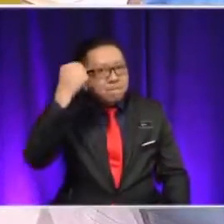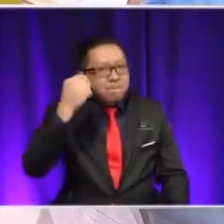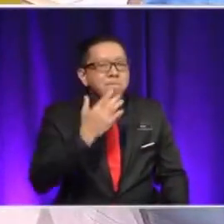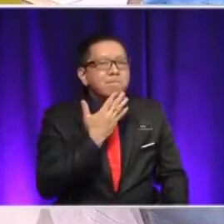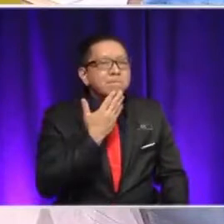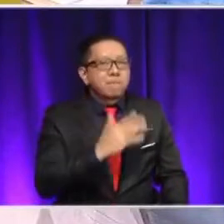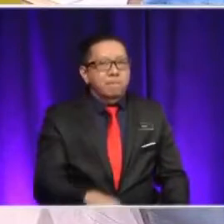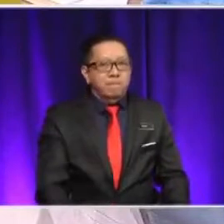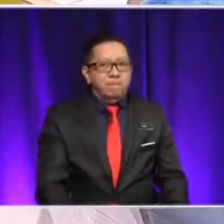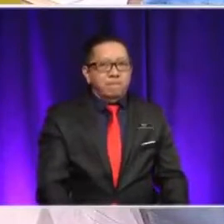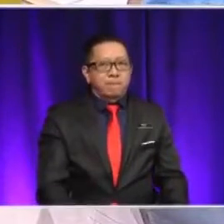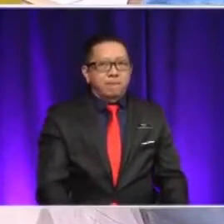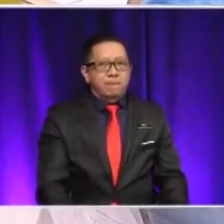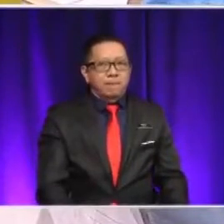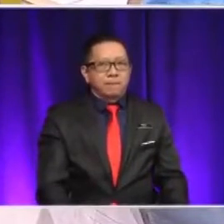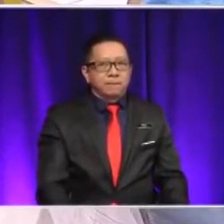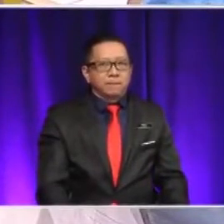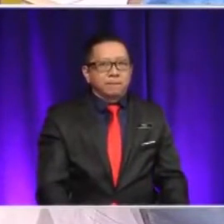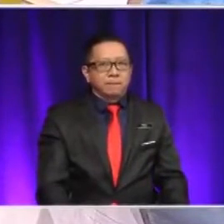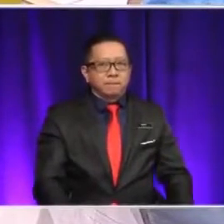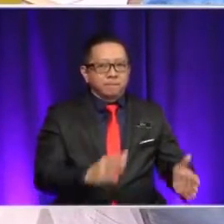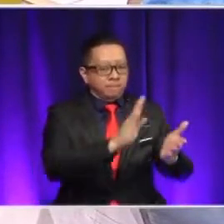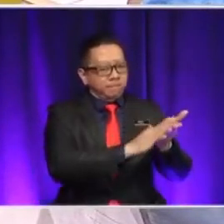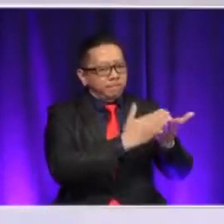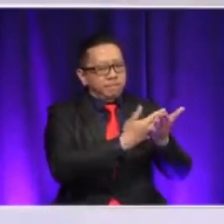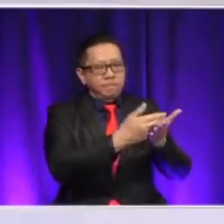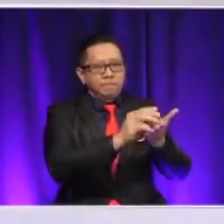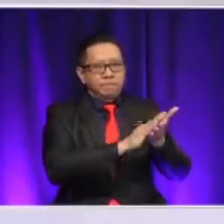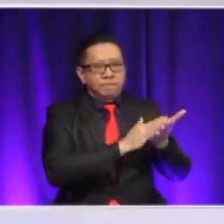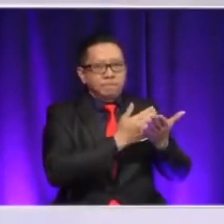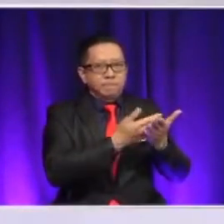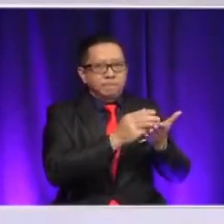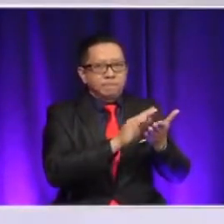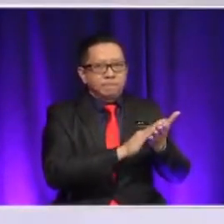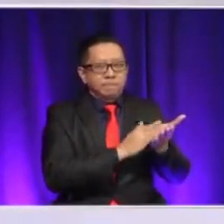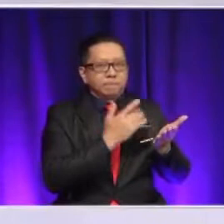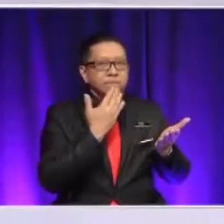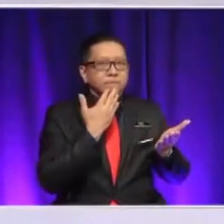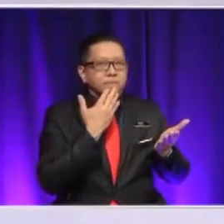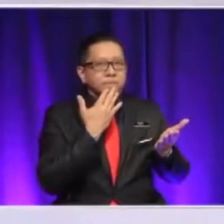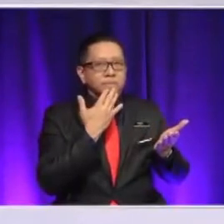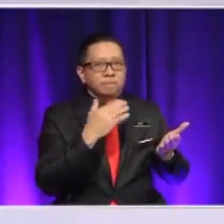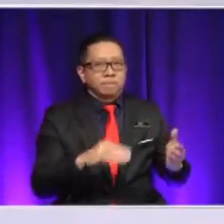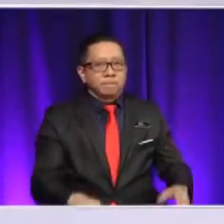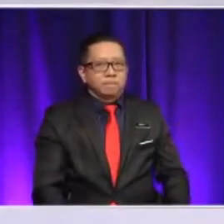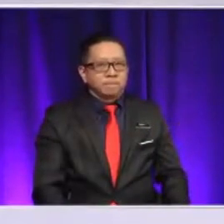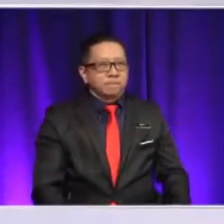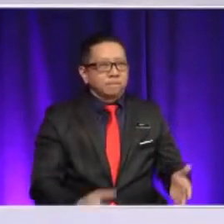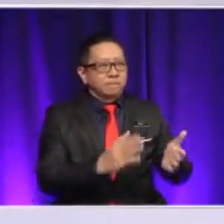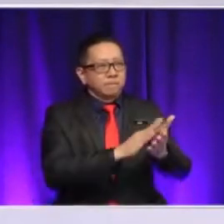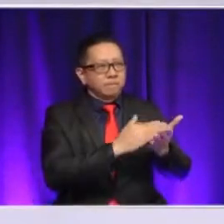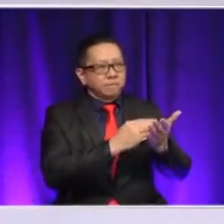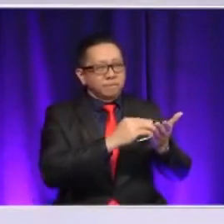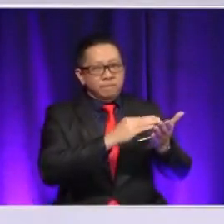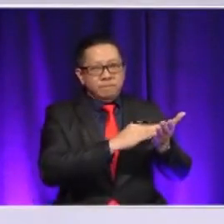hitam enggak pada gambar Bukit tadi usah puzzle chg70 garis